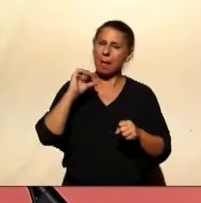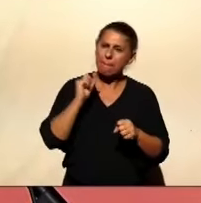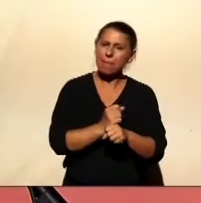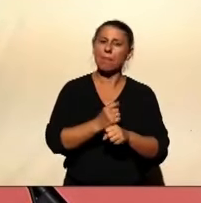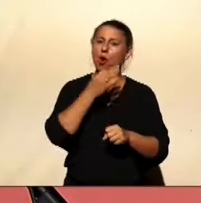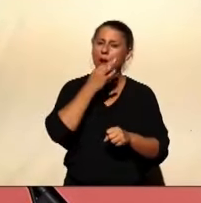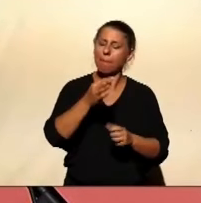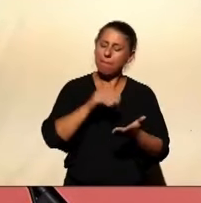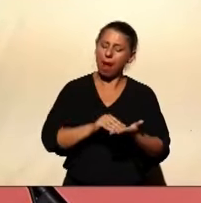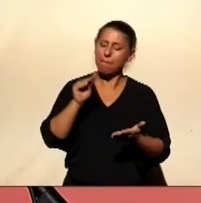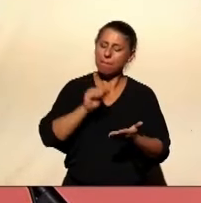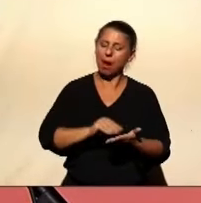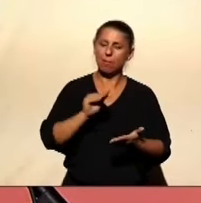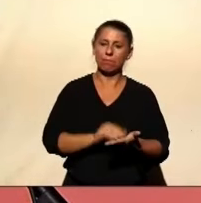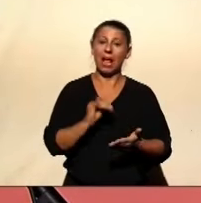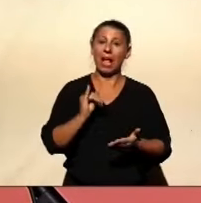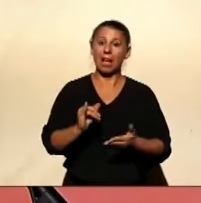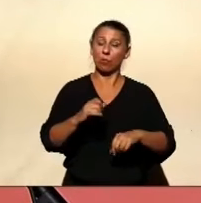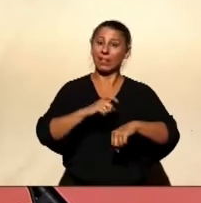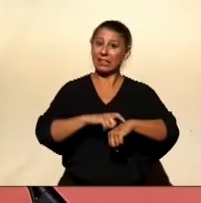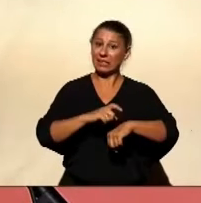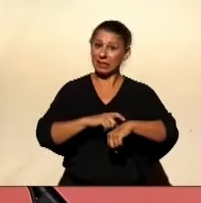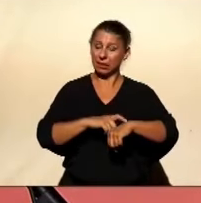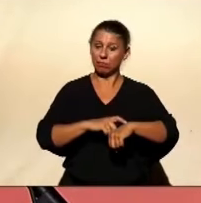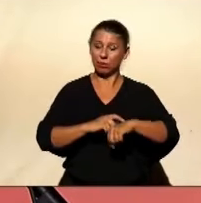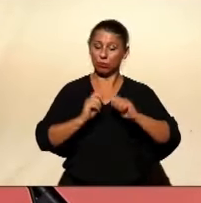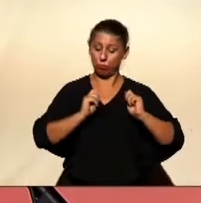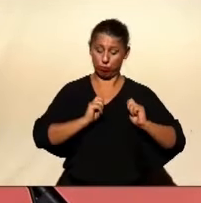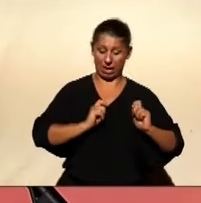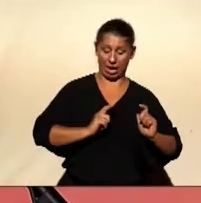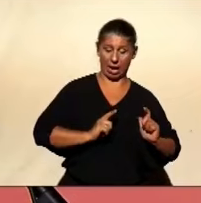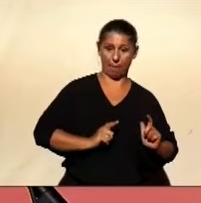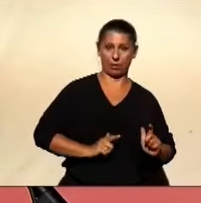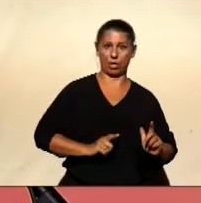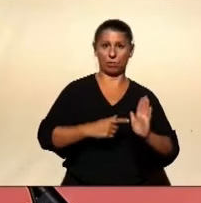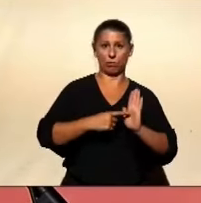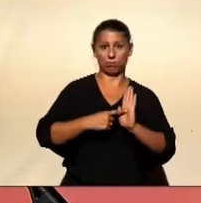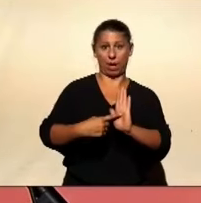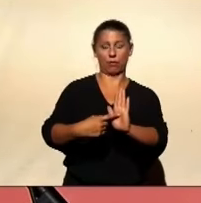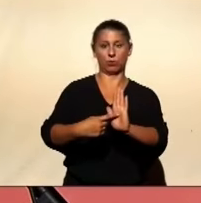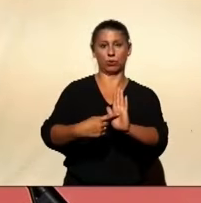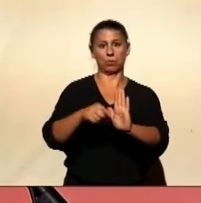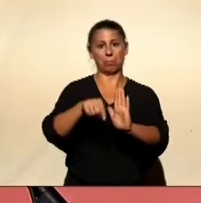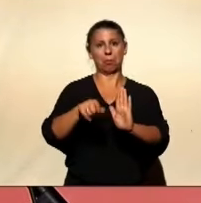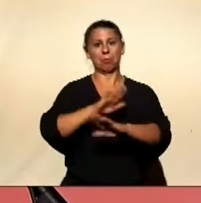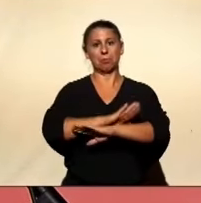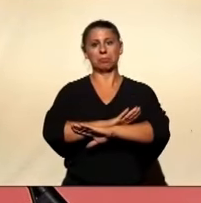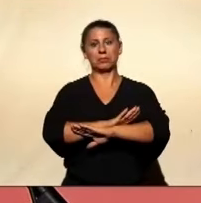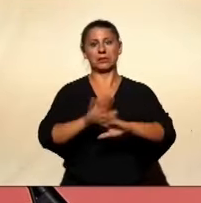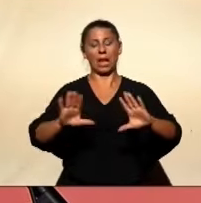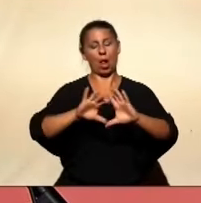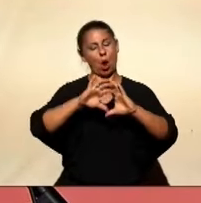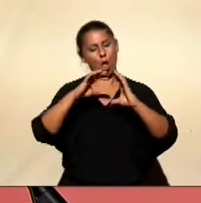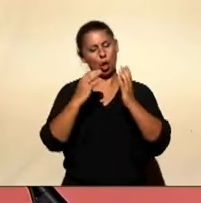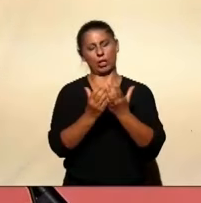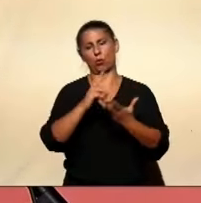το λέμε αυτό, ακόμα και την ώρα που ο καπιταλισμός παρουσιάζεται σαν το τέλος, σαν η